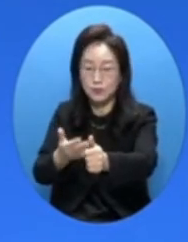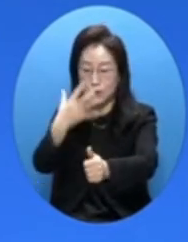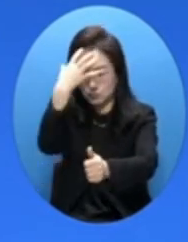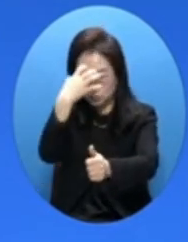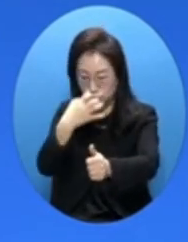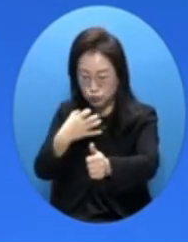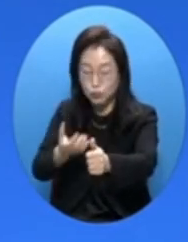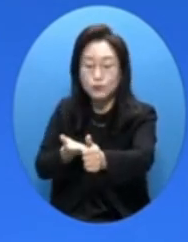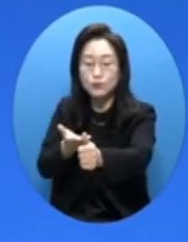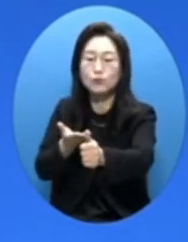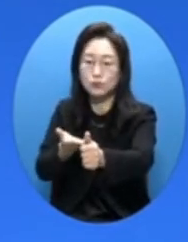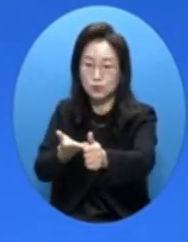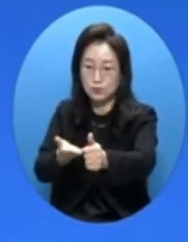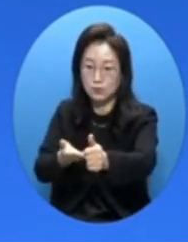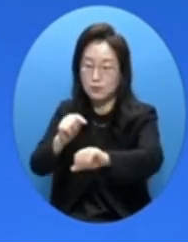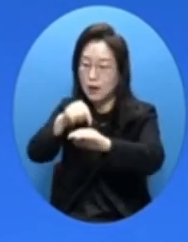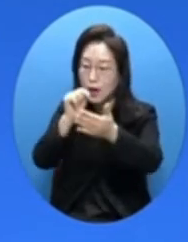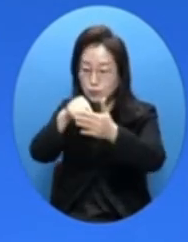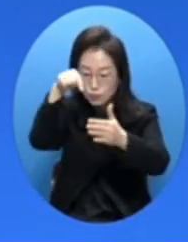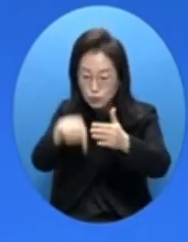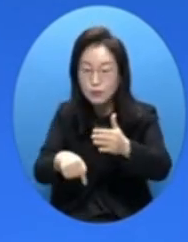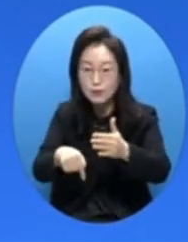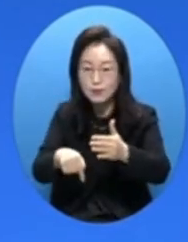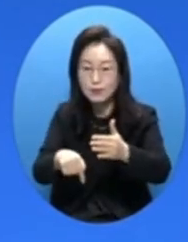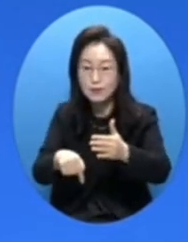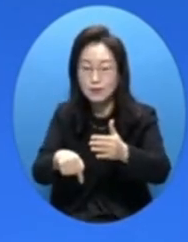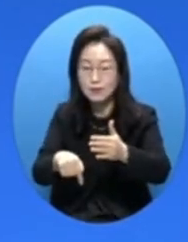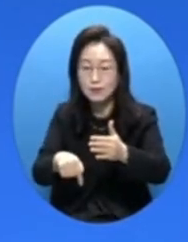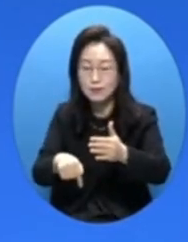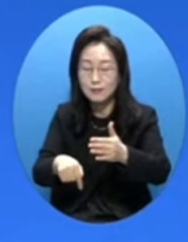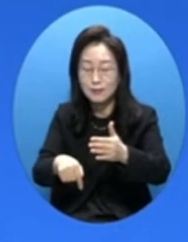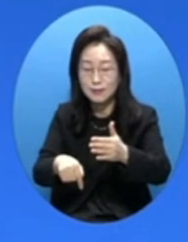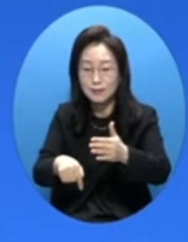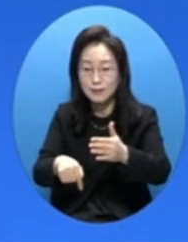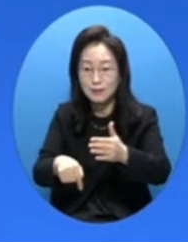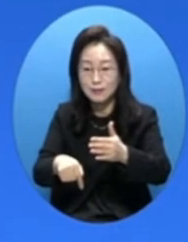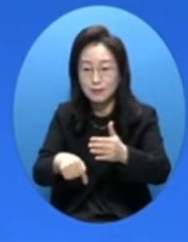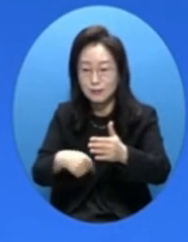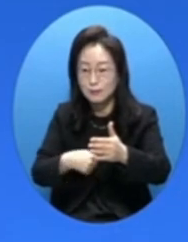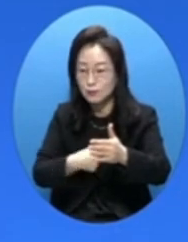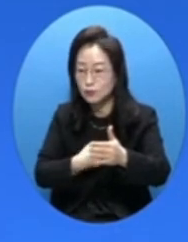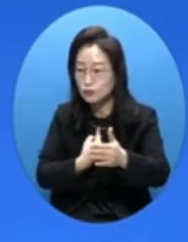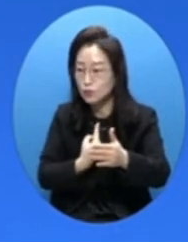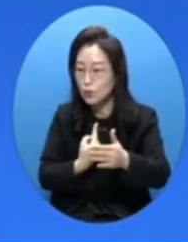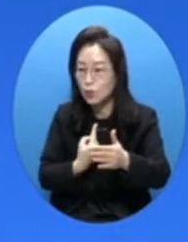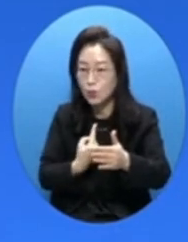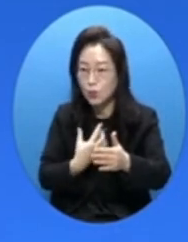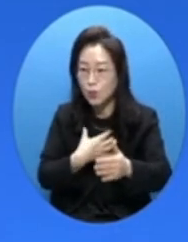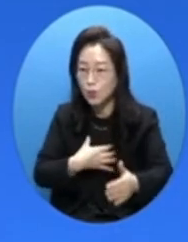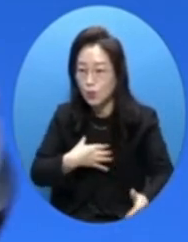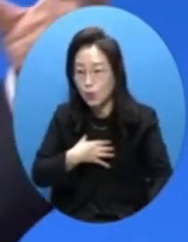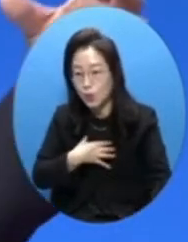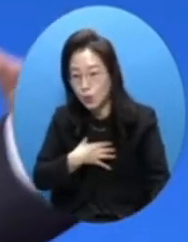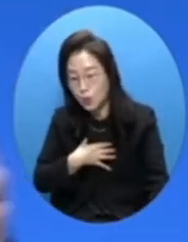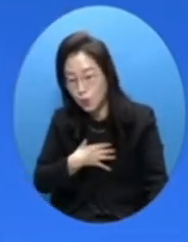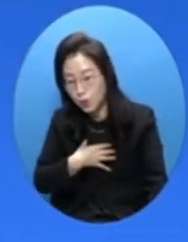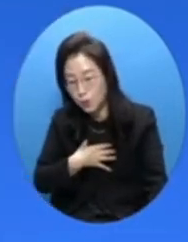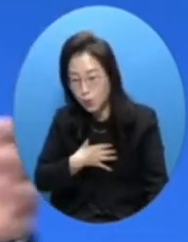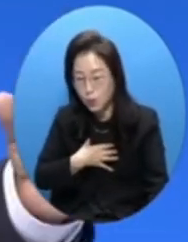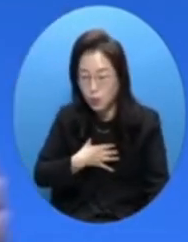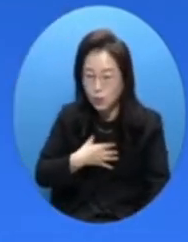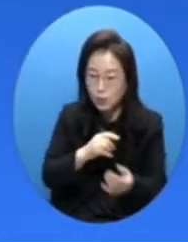마음을 가져다줍니다. 내 마음속에 스스로 내가 염려하고 걱정하도록